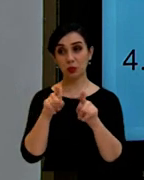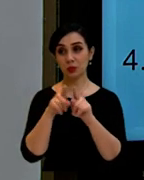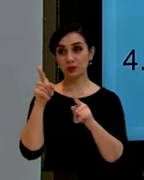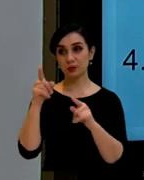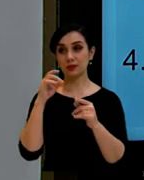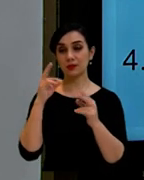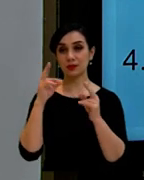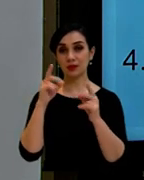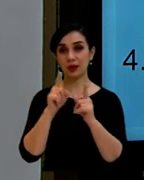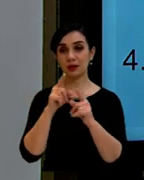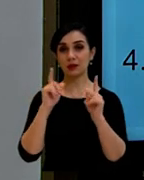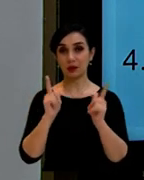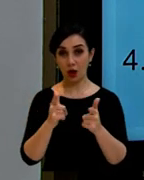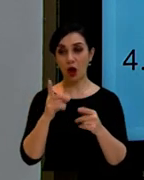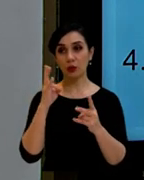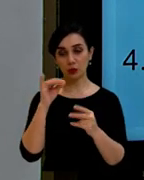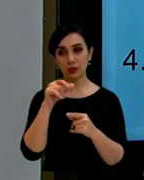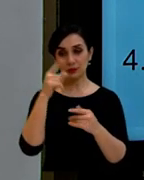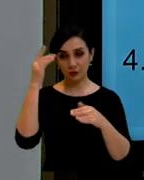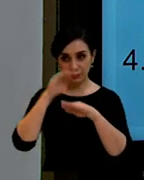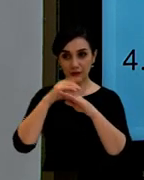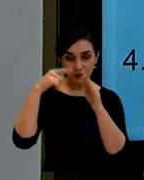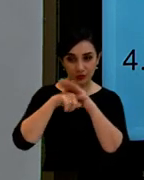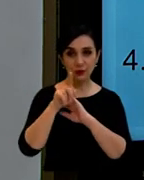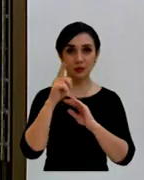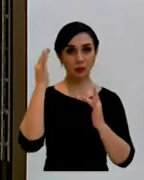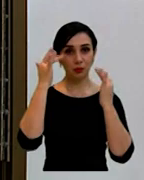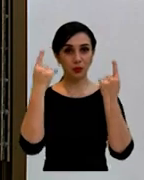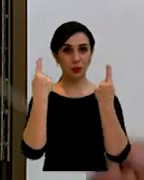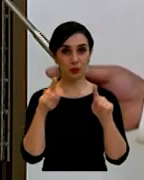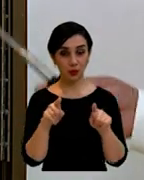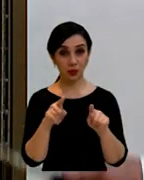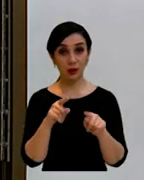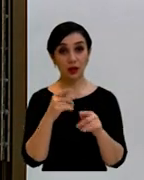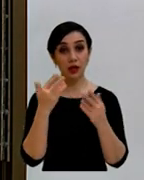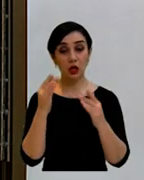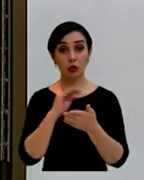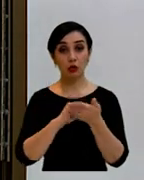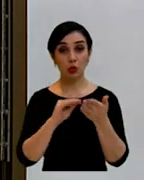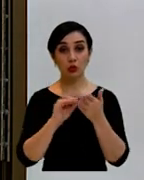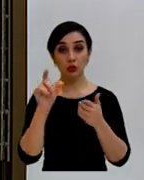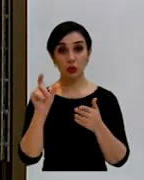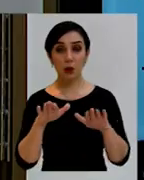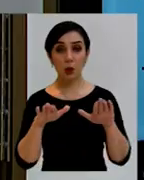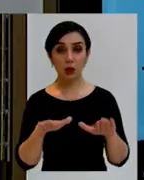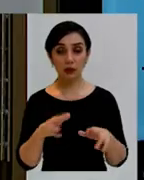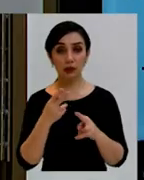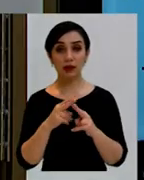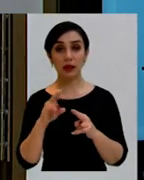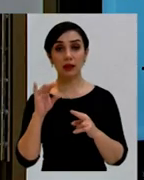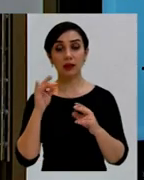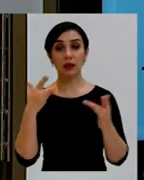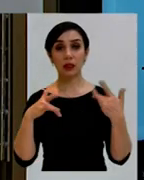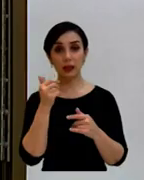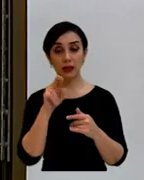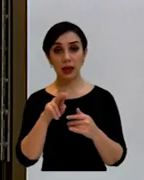Endi savolimga javob berishga harakat qilib ko'ring. Yozuvchilarimiz nima uchun inkor